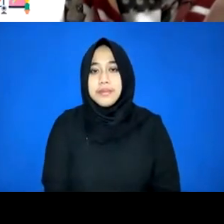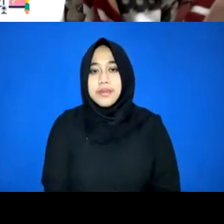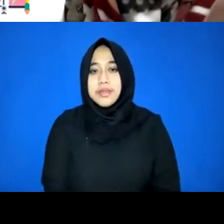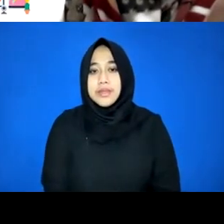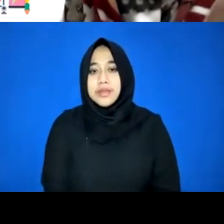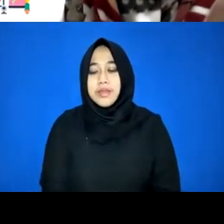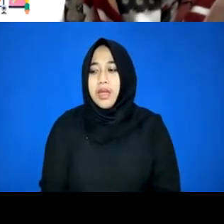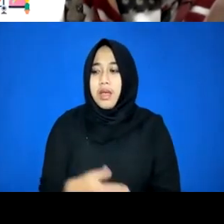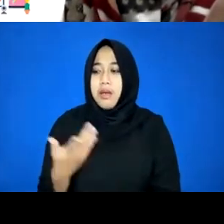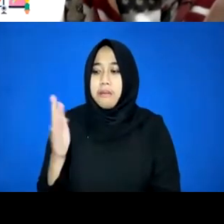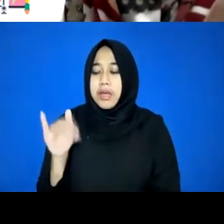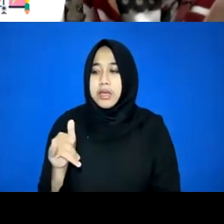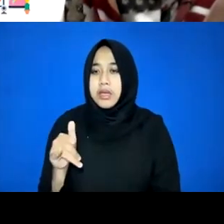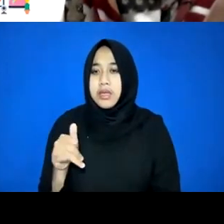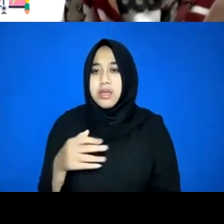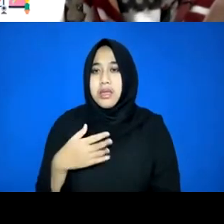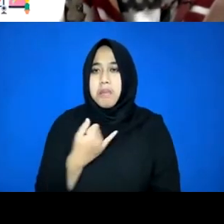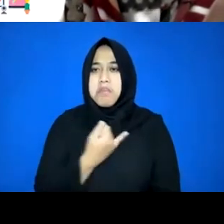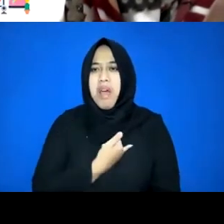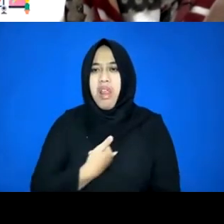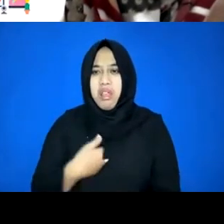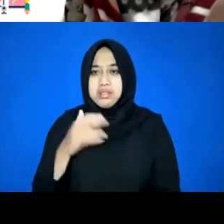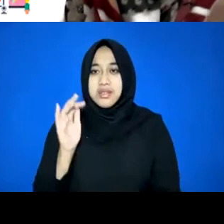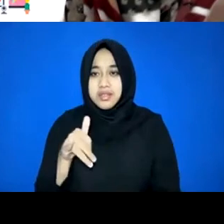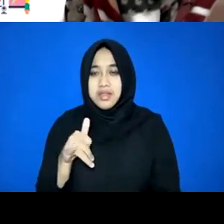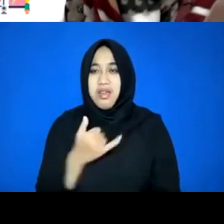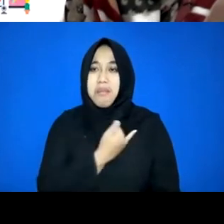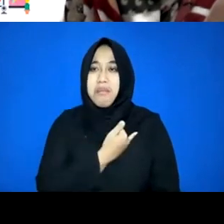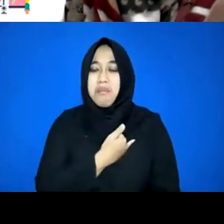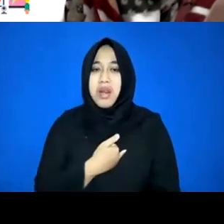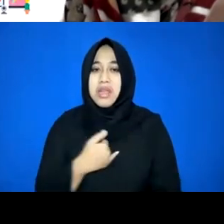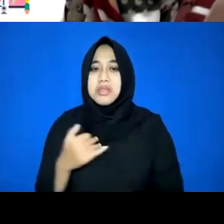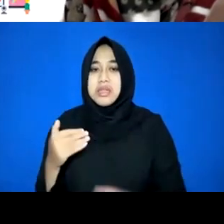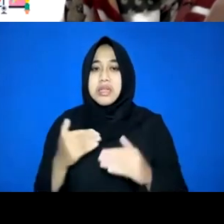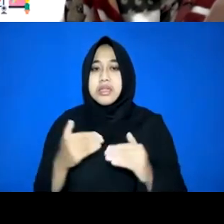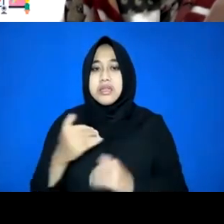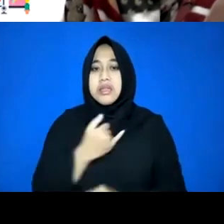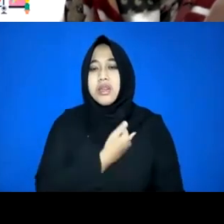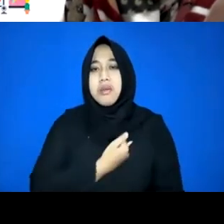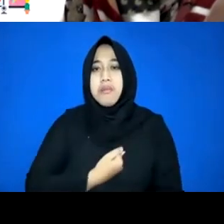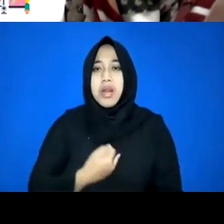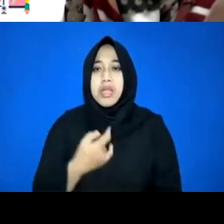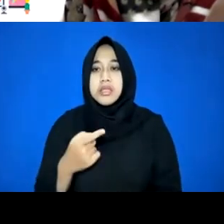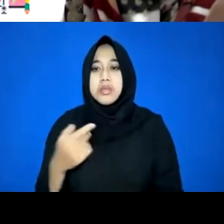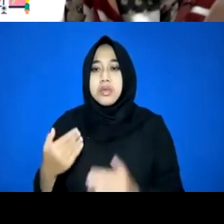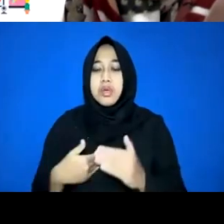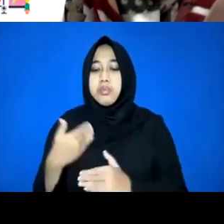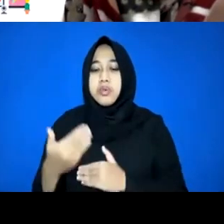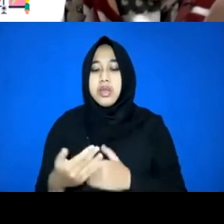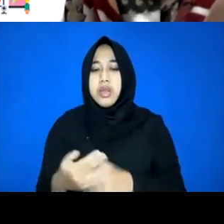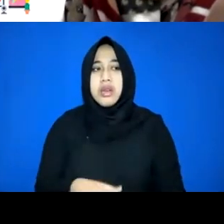apa ya, malas itu ya kali ya. Malas, tingkat kemalasan itu, terus kadang kita